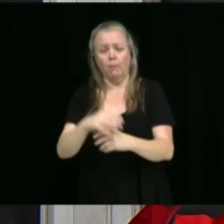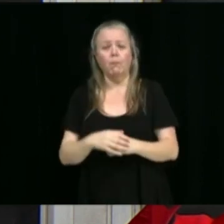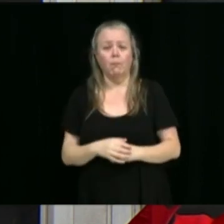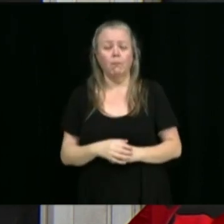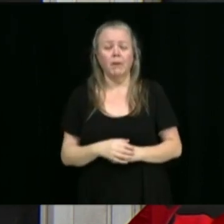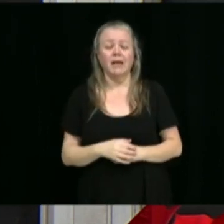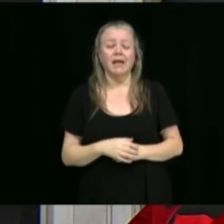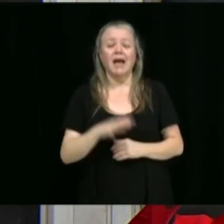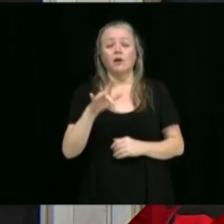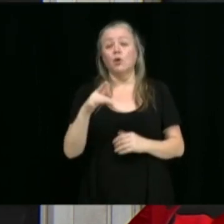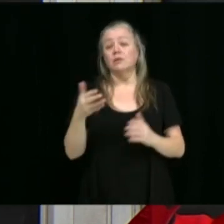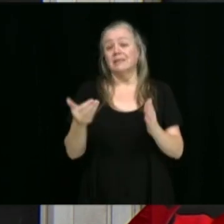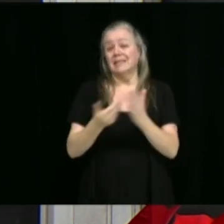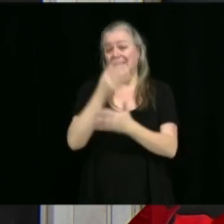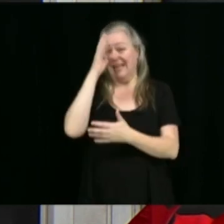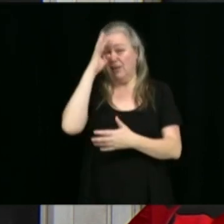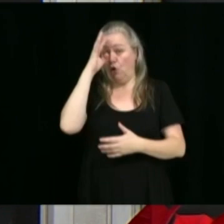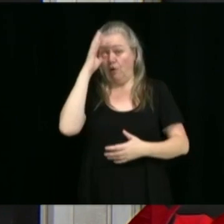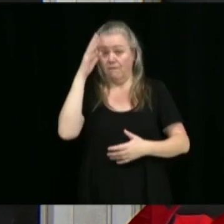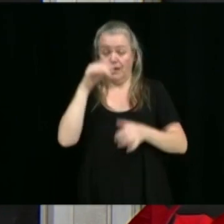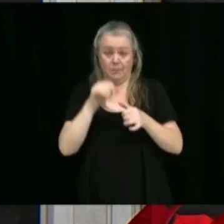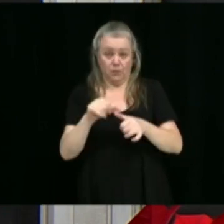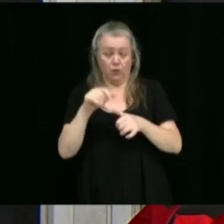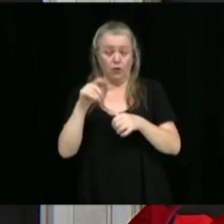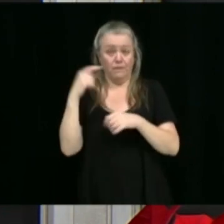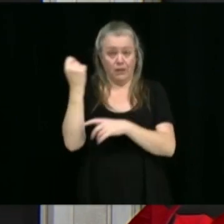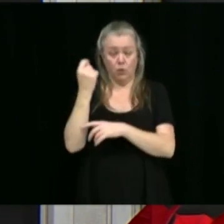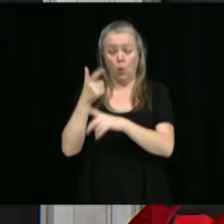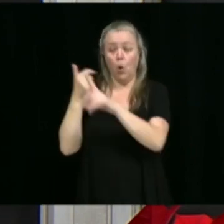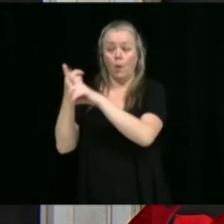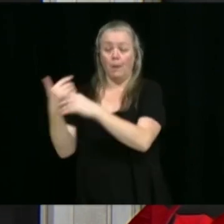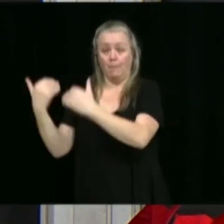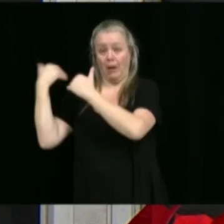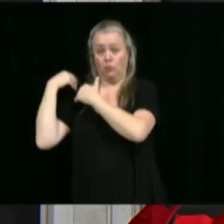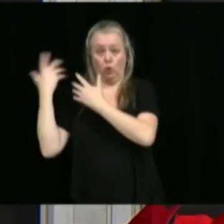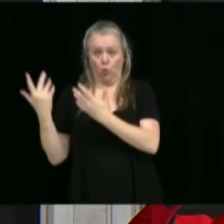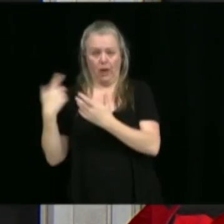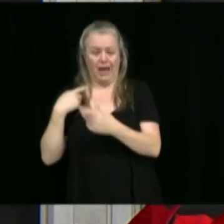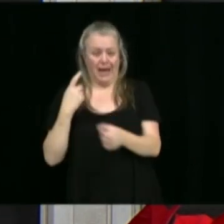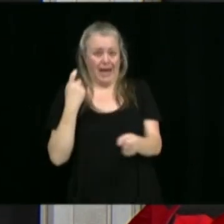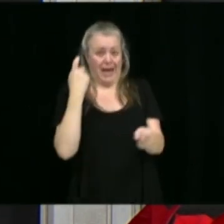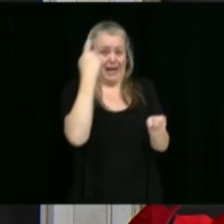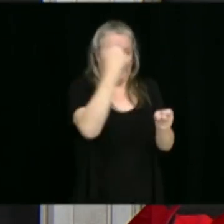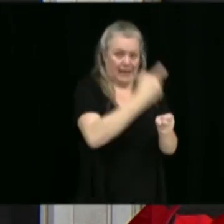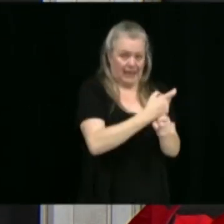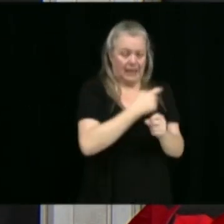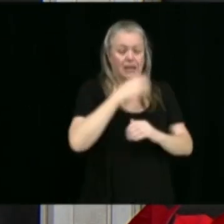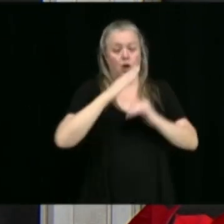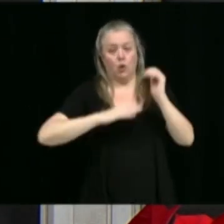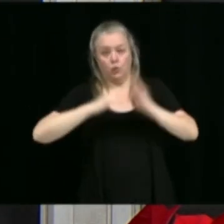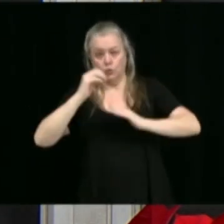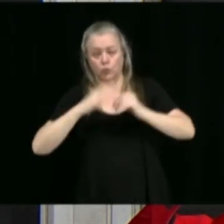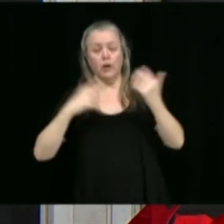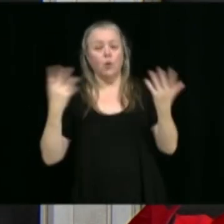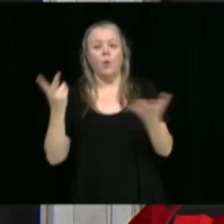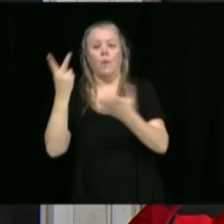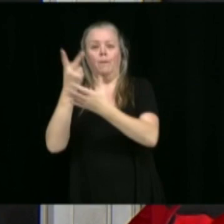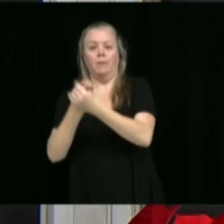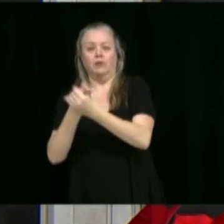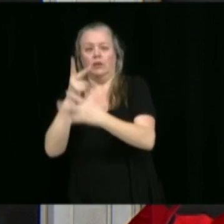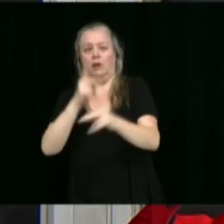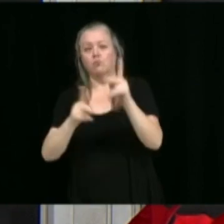Victo a le mandat d'acquérir, de construire ou de faire des partenariats publics-privés. Donc, c'est